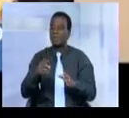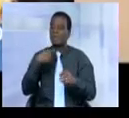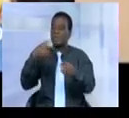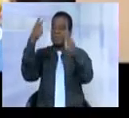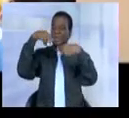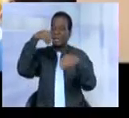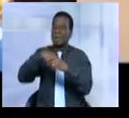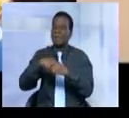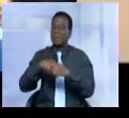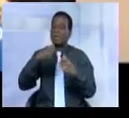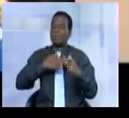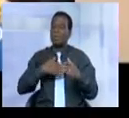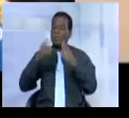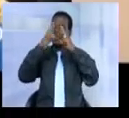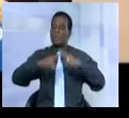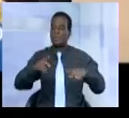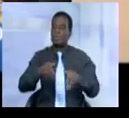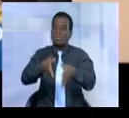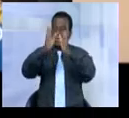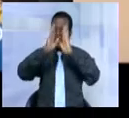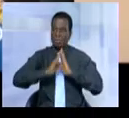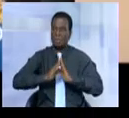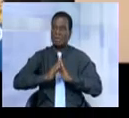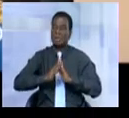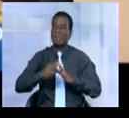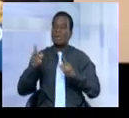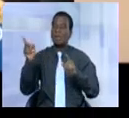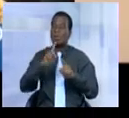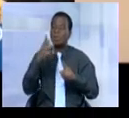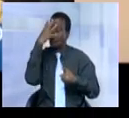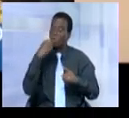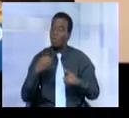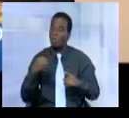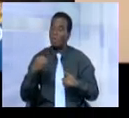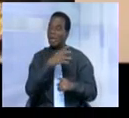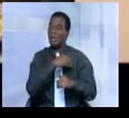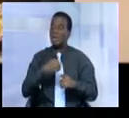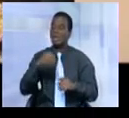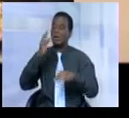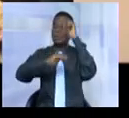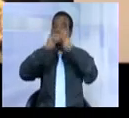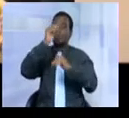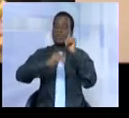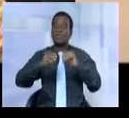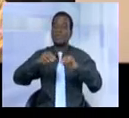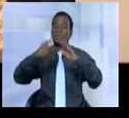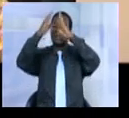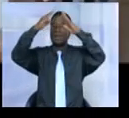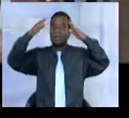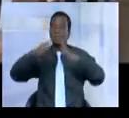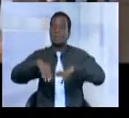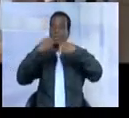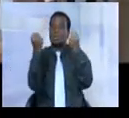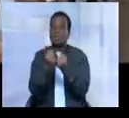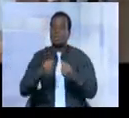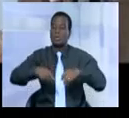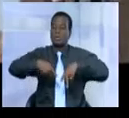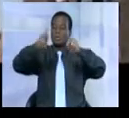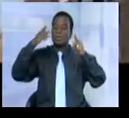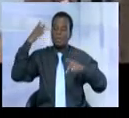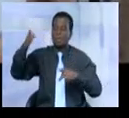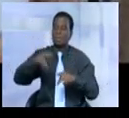village pour demander des logements. Je pense que la finition des logements sociaux permettra de résoudre ce problème.